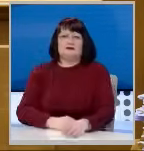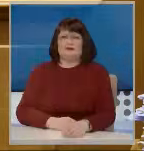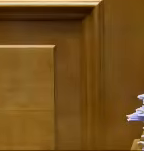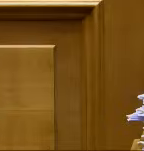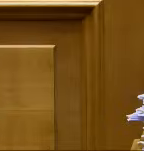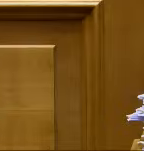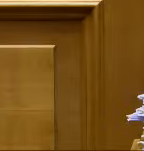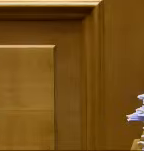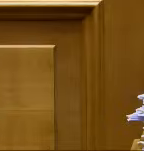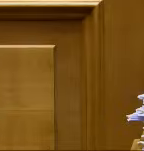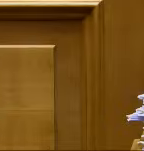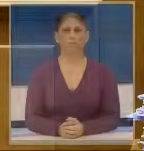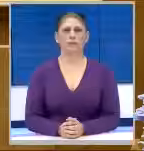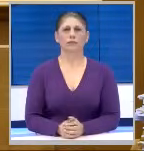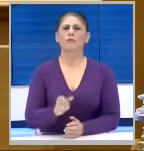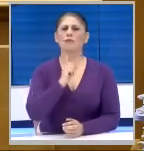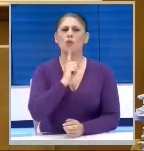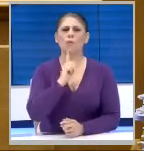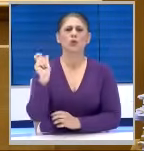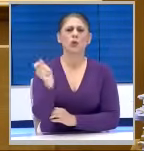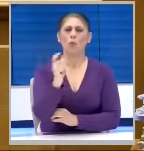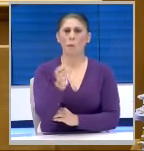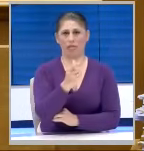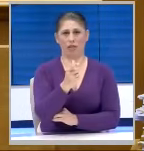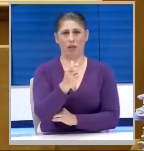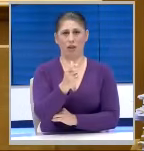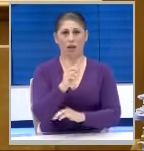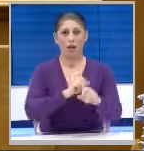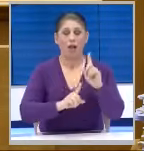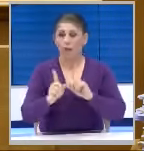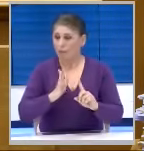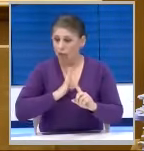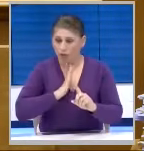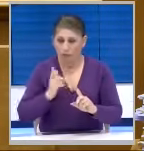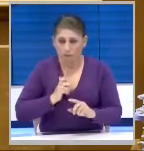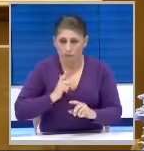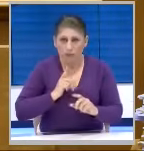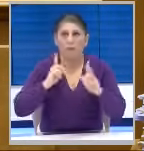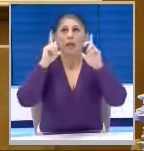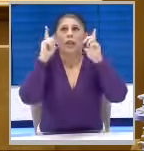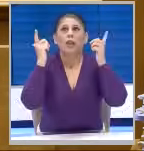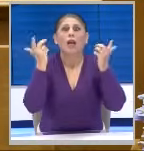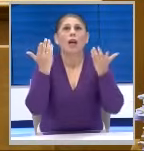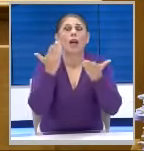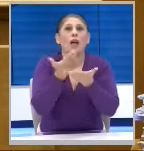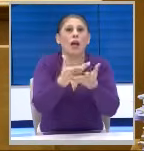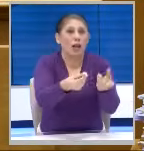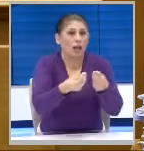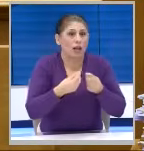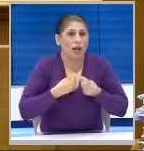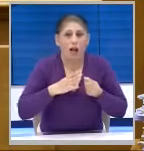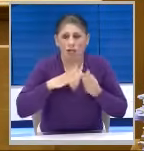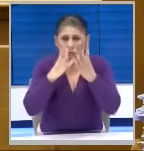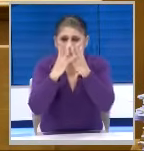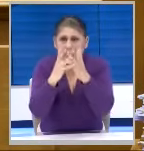σκουπίδια σα σκουπίδια κάποιοι περιμένουν ιερά να παραλάβουν αυτά τα αντικείμενα των ανθρώπων τους που